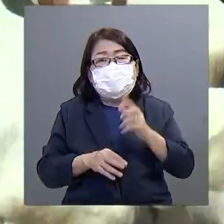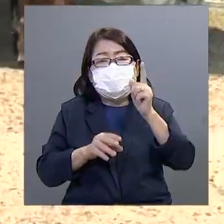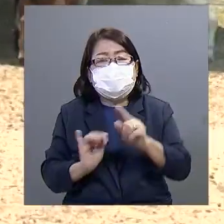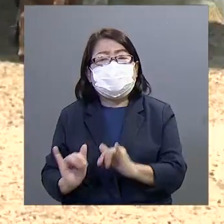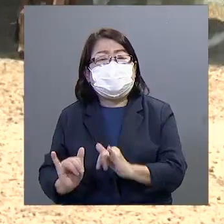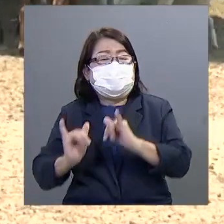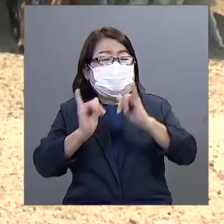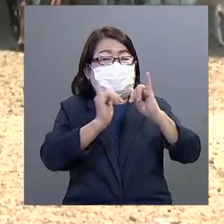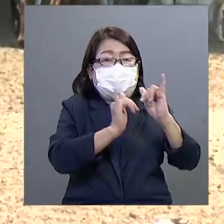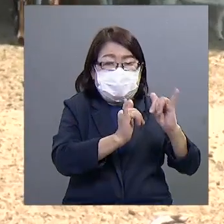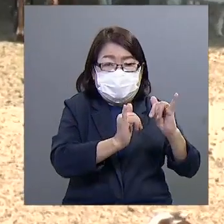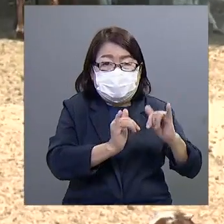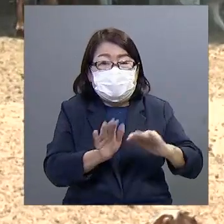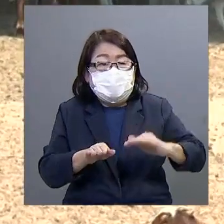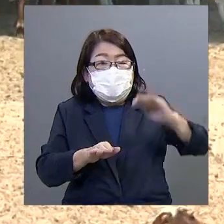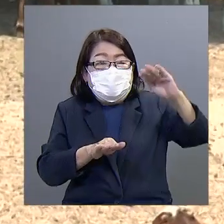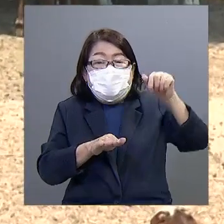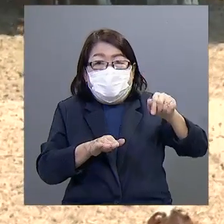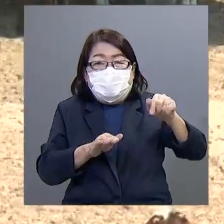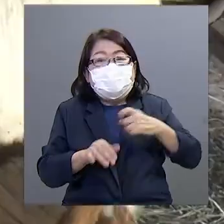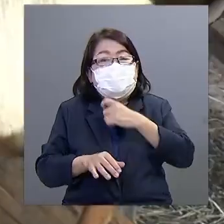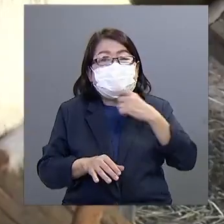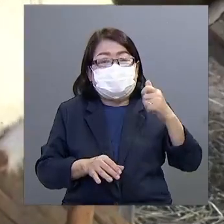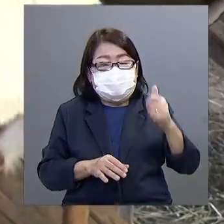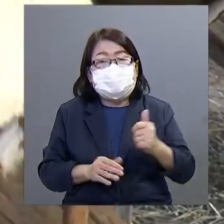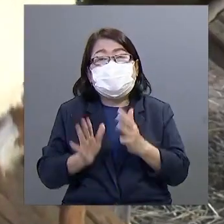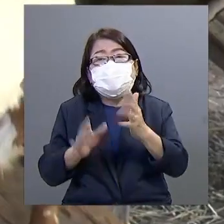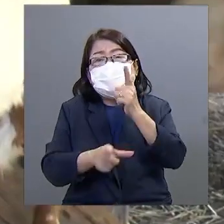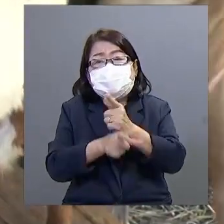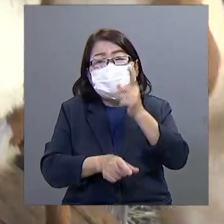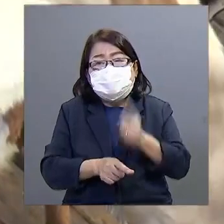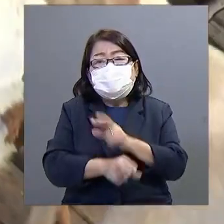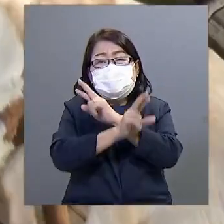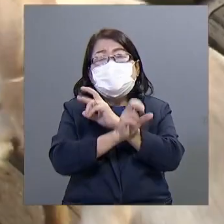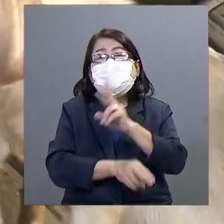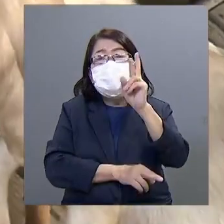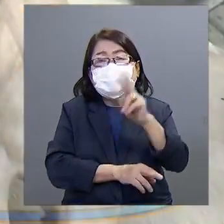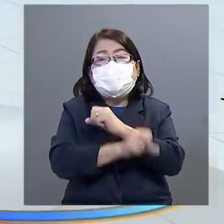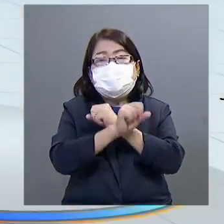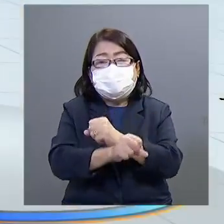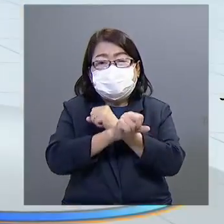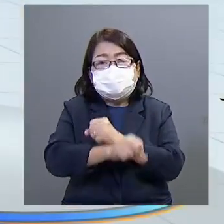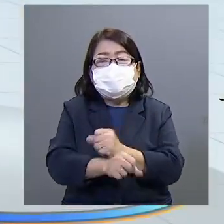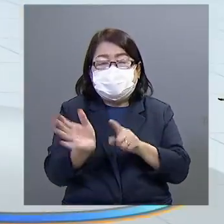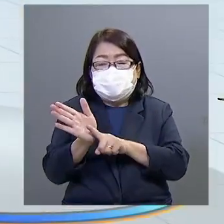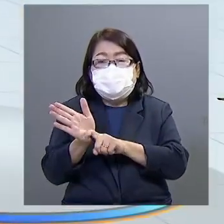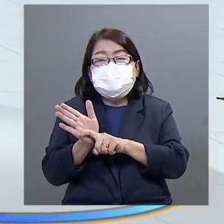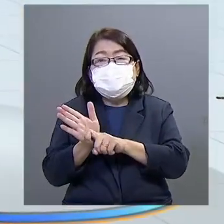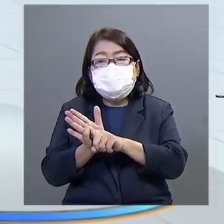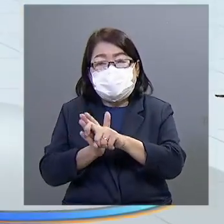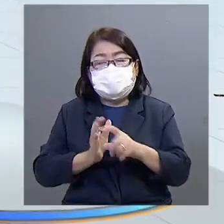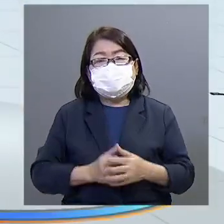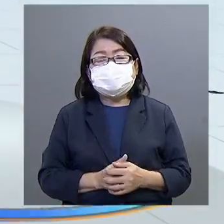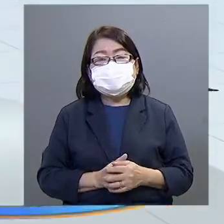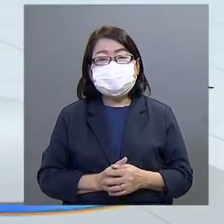ไปไ้ในที่สูง Webbน้ทร่มไม่ถึงกระเศรกรณควระวังป้องการการระบายข้ศัตรูพืชจาพวกน้อนและกัมาตดตามราย